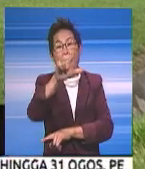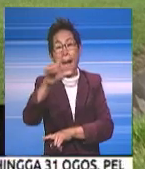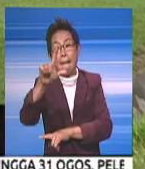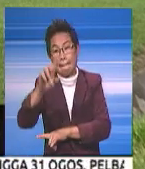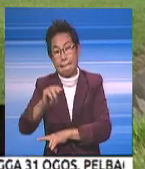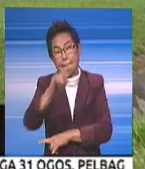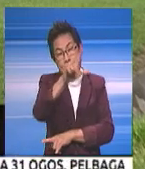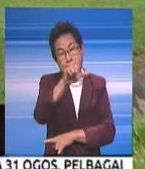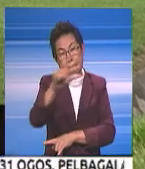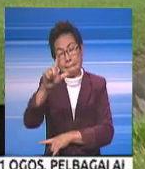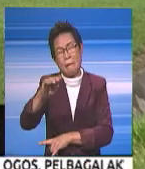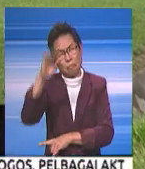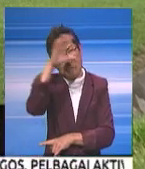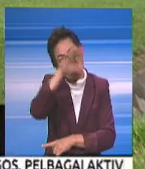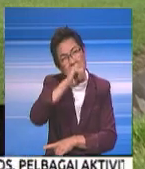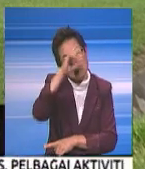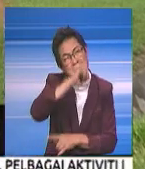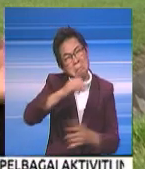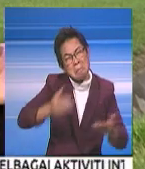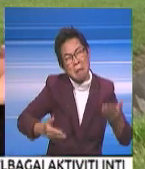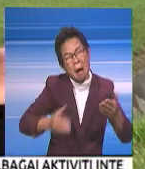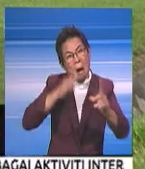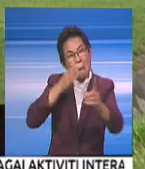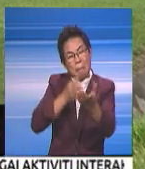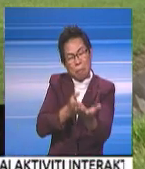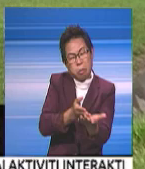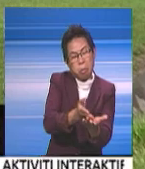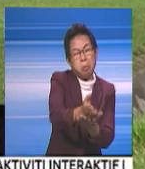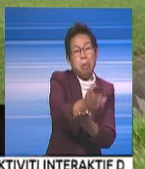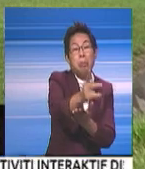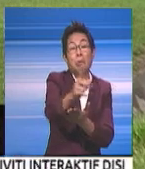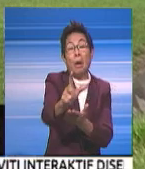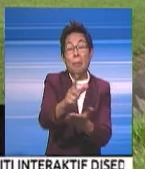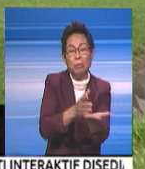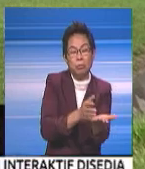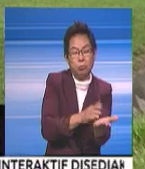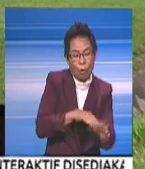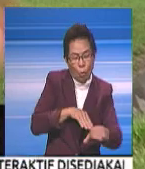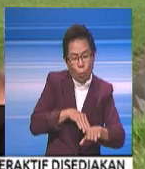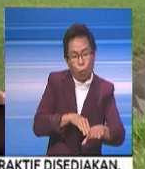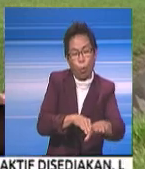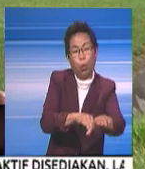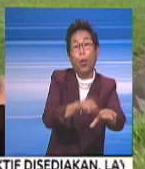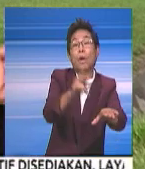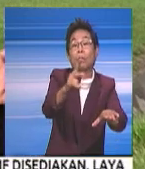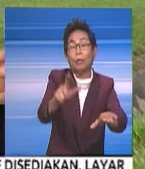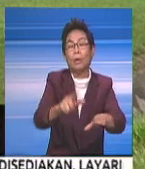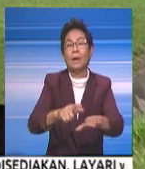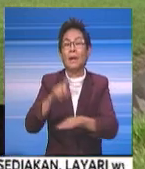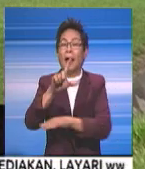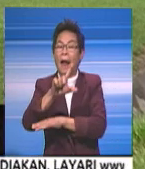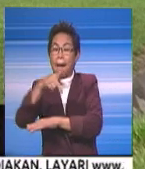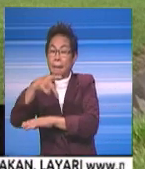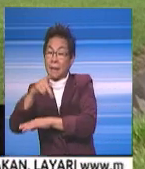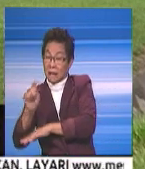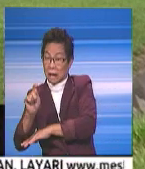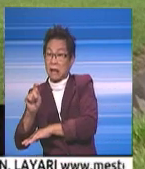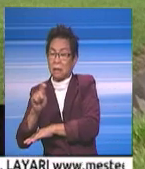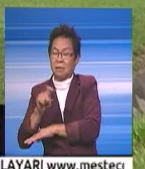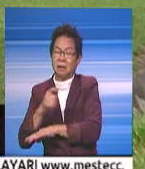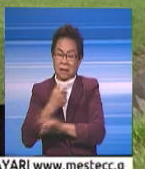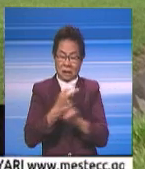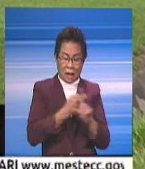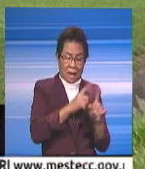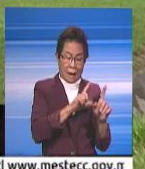Raya Malaysia LLM, iaitu ke arah menuju ke Ibu Negara daripada Lembu Raya Pantai Timur. Apapun,